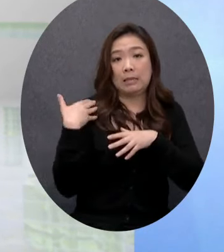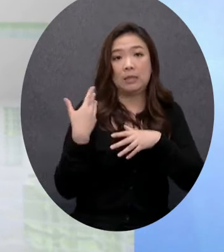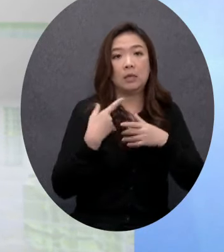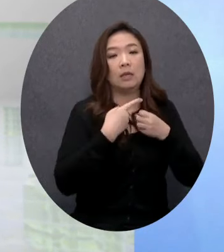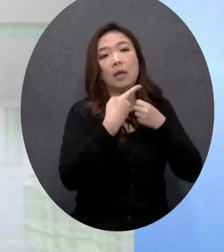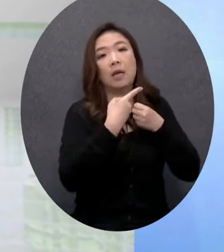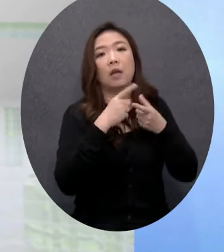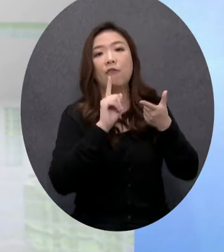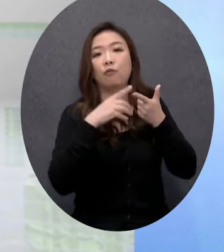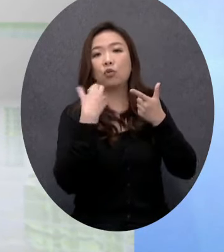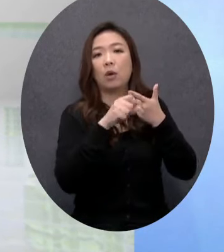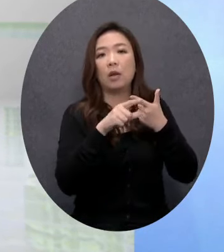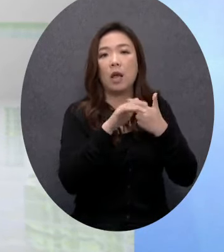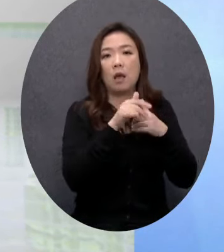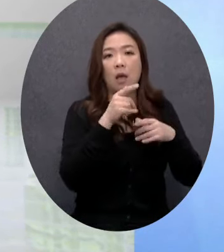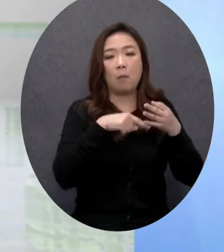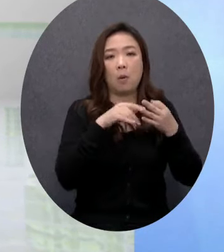别洛乌索夫出任。